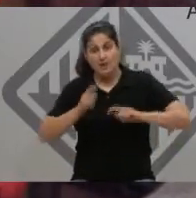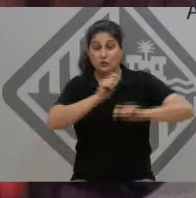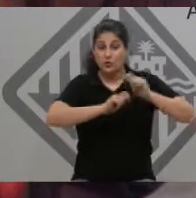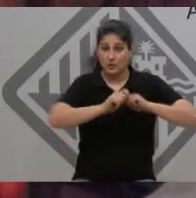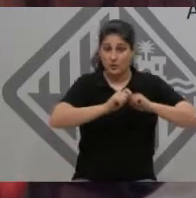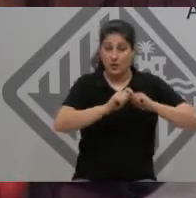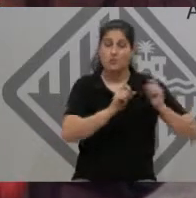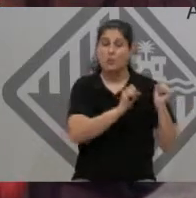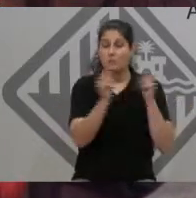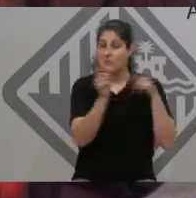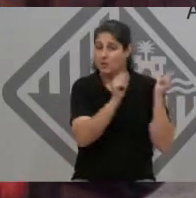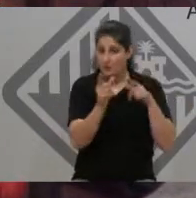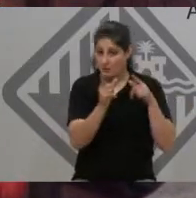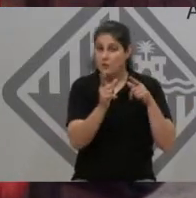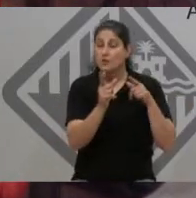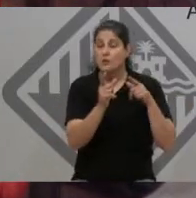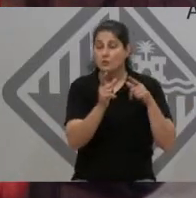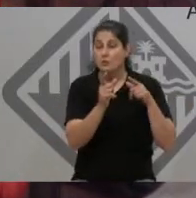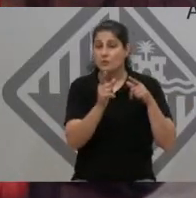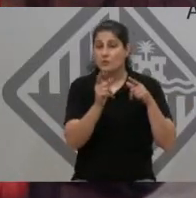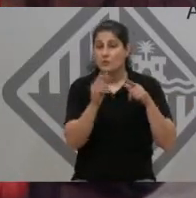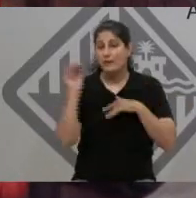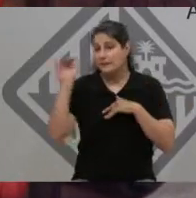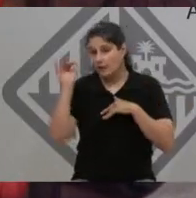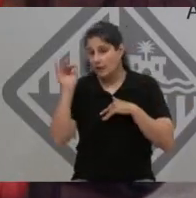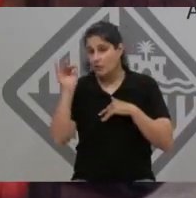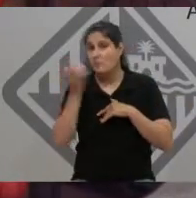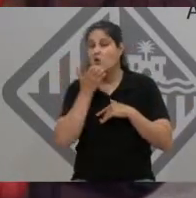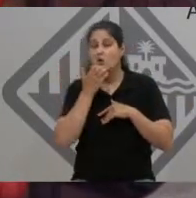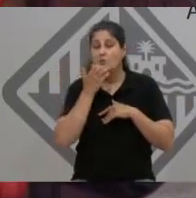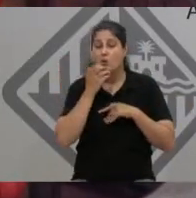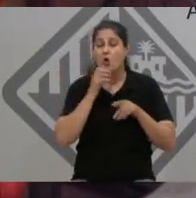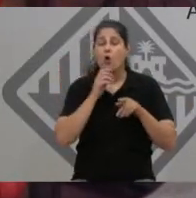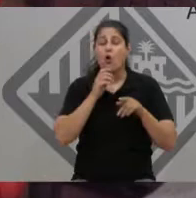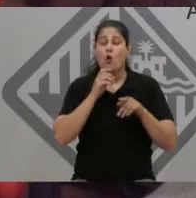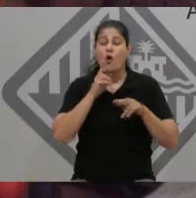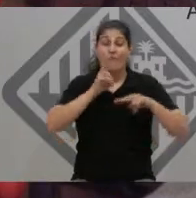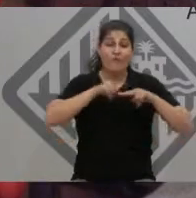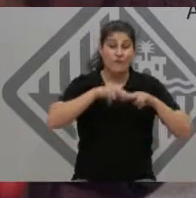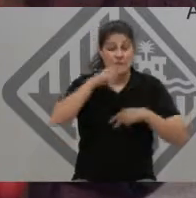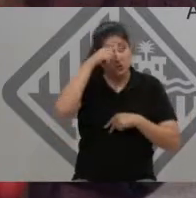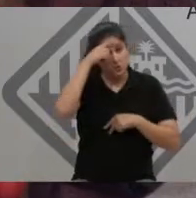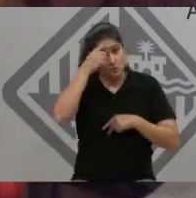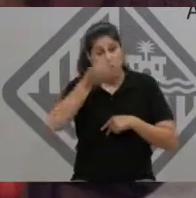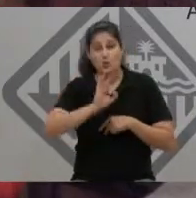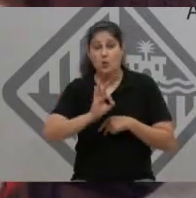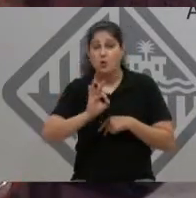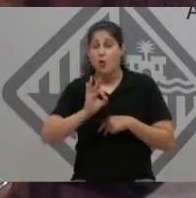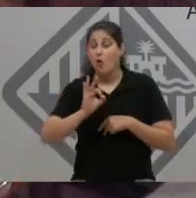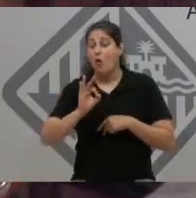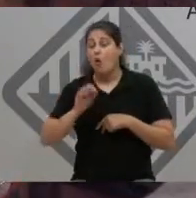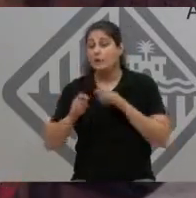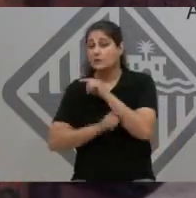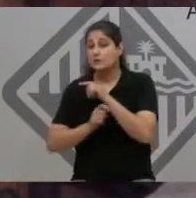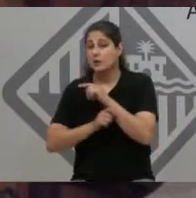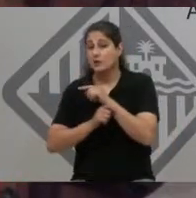persones migrades hem fet passes importants amb el projecte de la Fira de Cultures i l'estratègia d'Stop Racisme, i ara